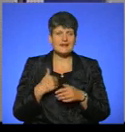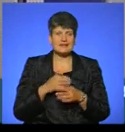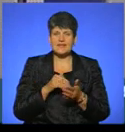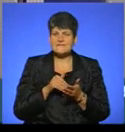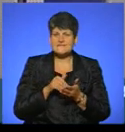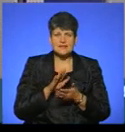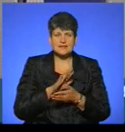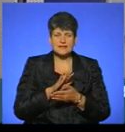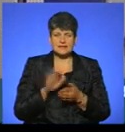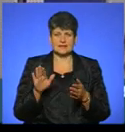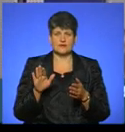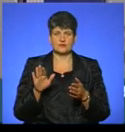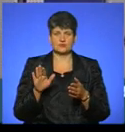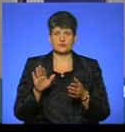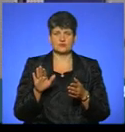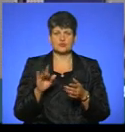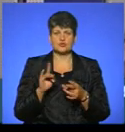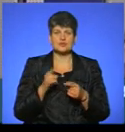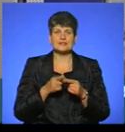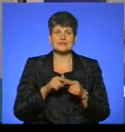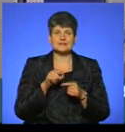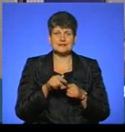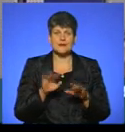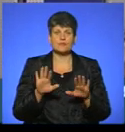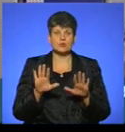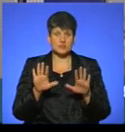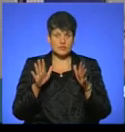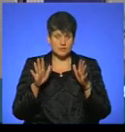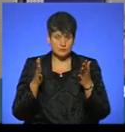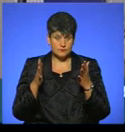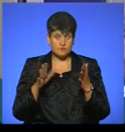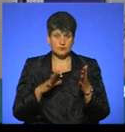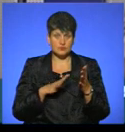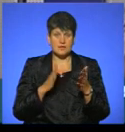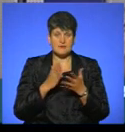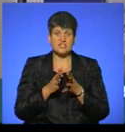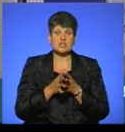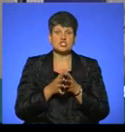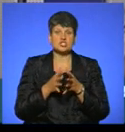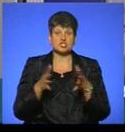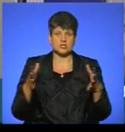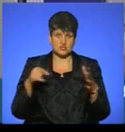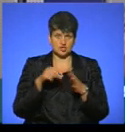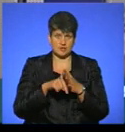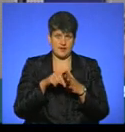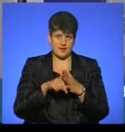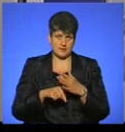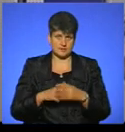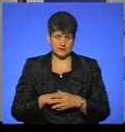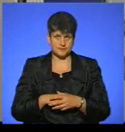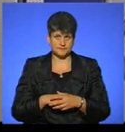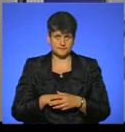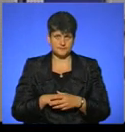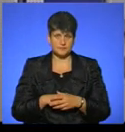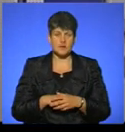що оця подія, що сталася, має ширший характер,